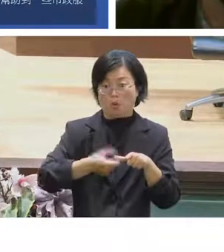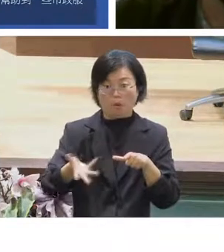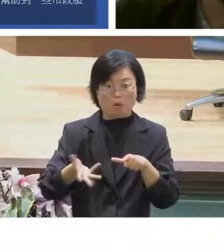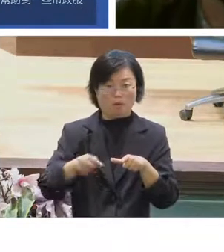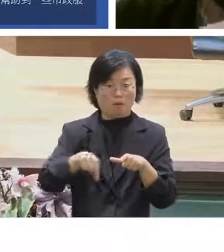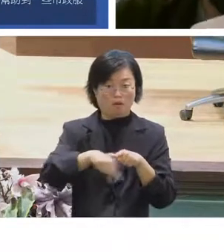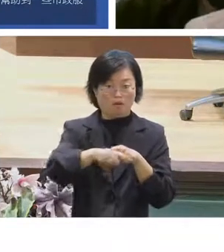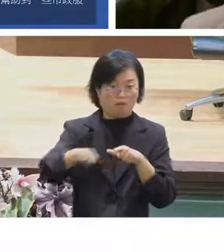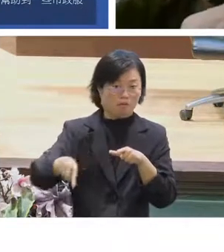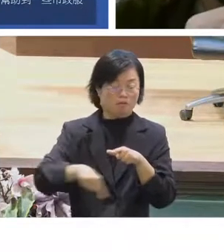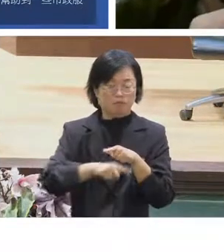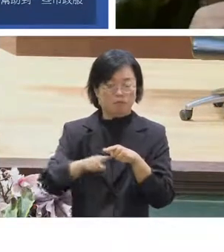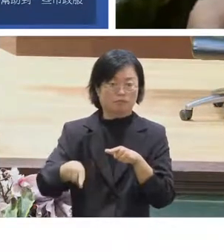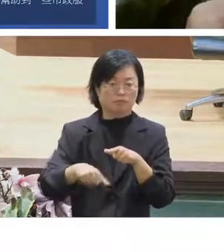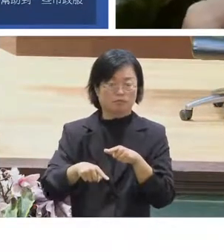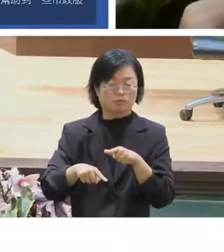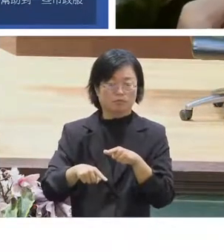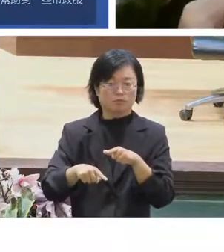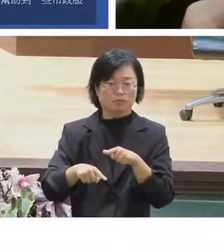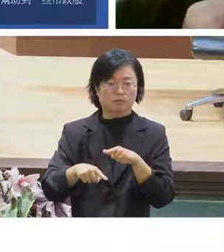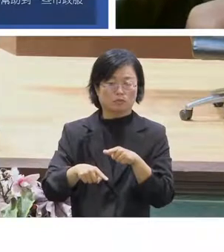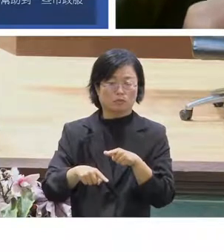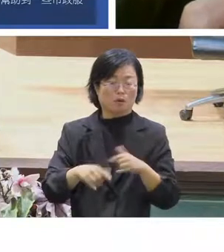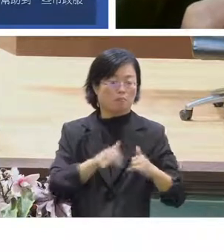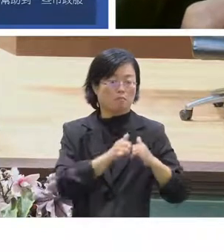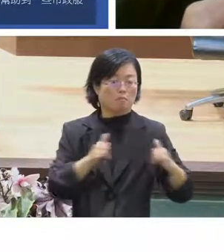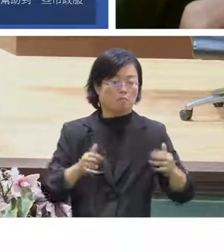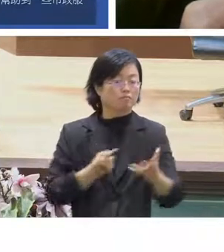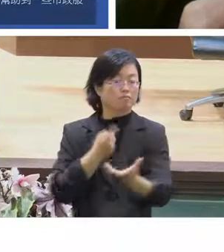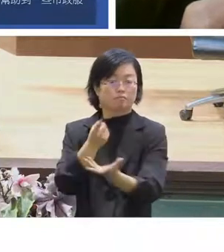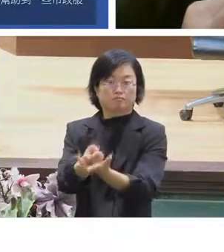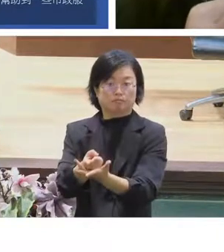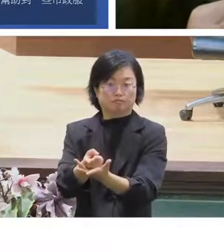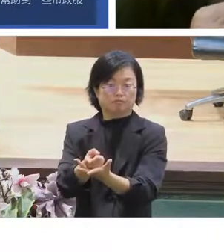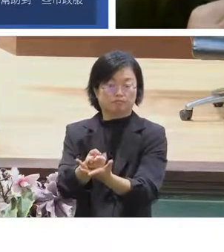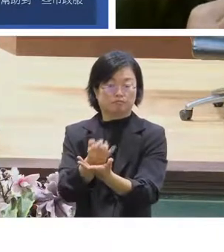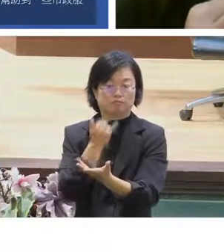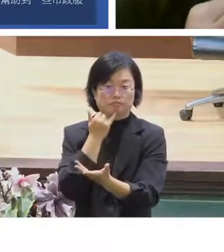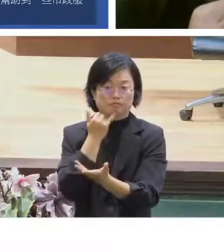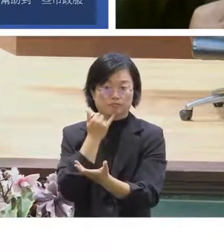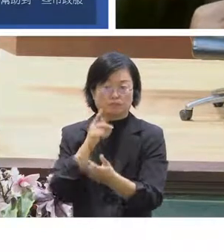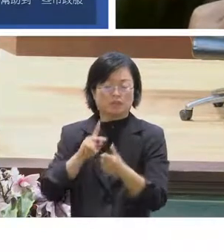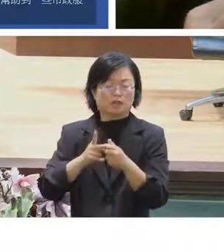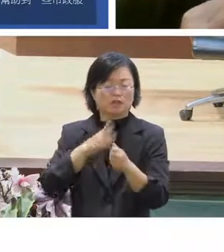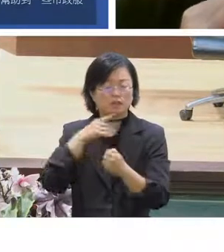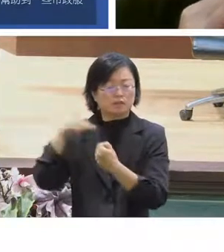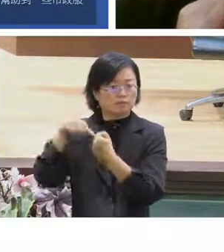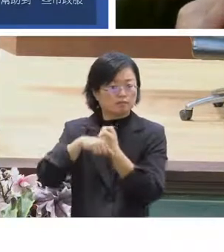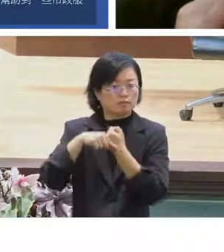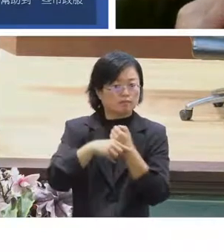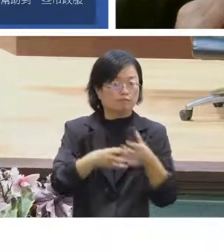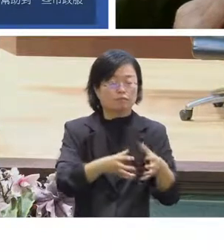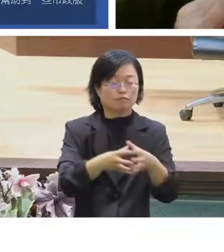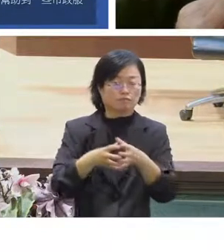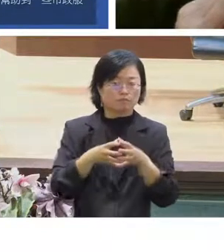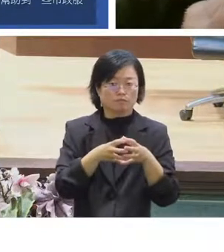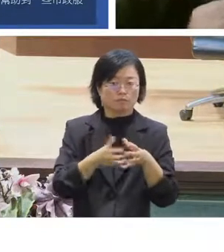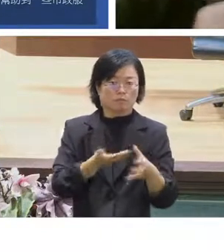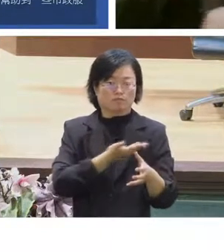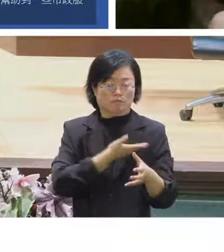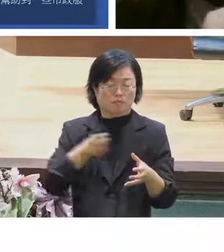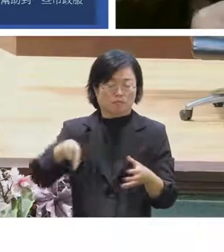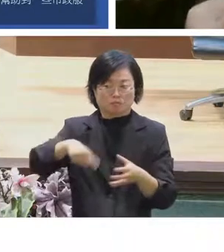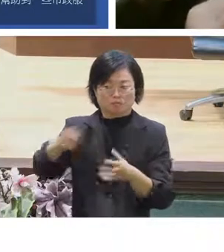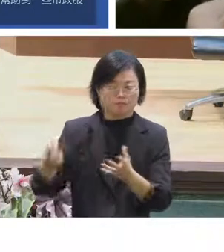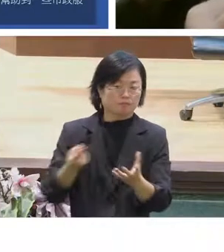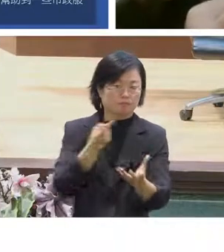让公众更加多的参与或是我们一些做研究团队怎么样可以让公众参与。其实我